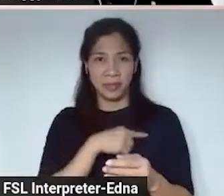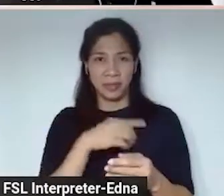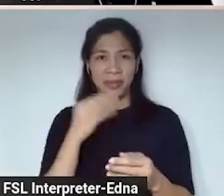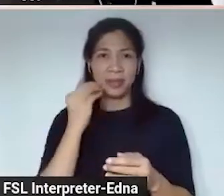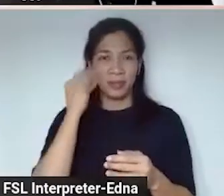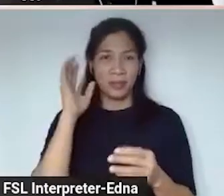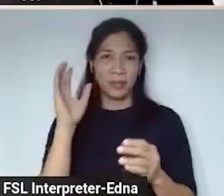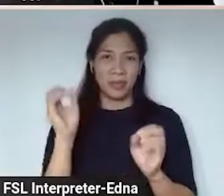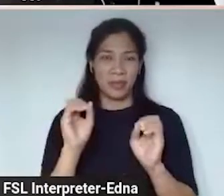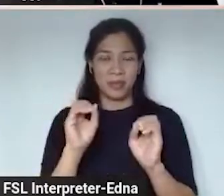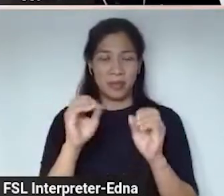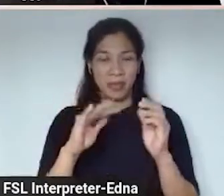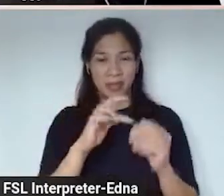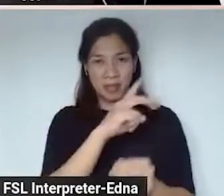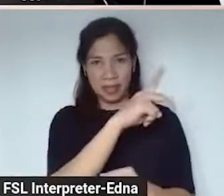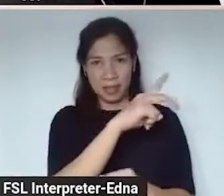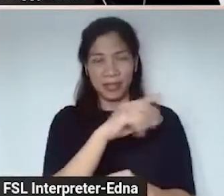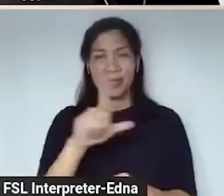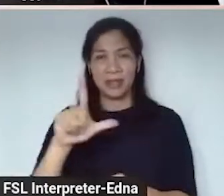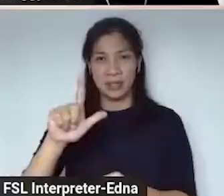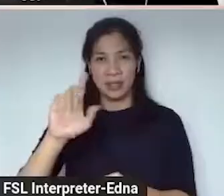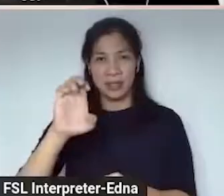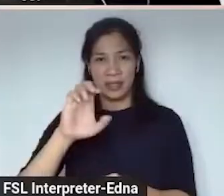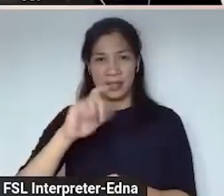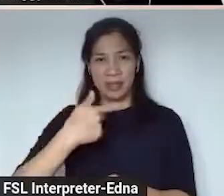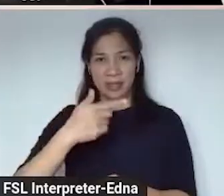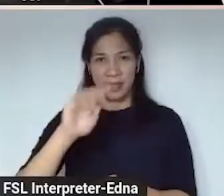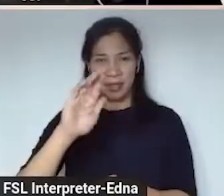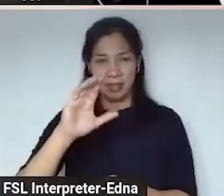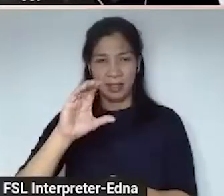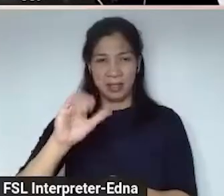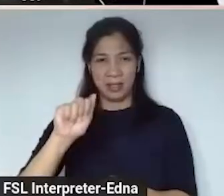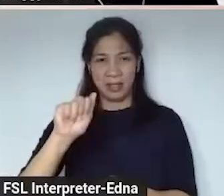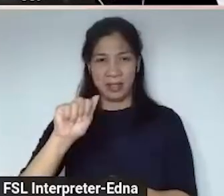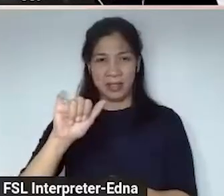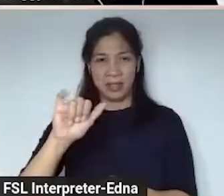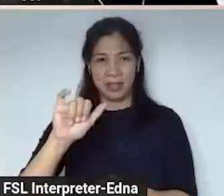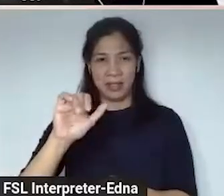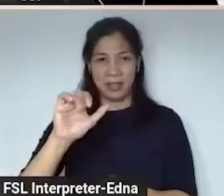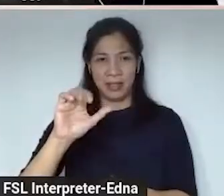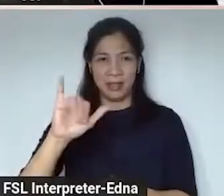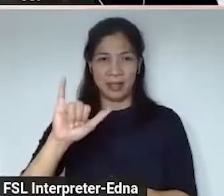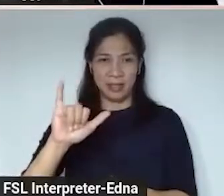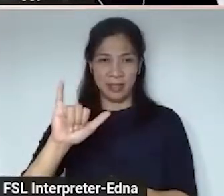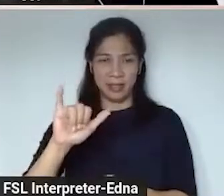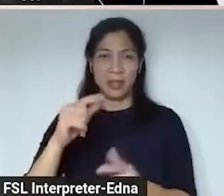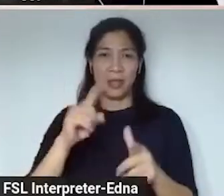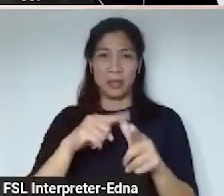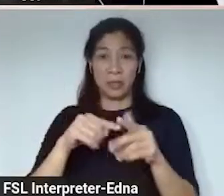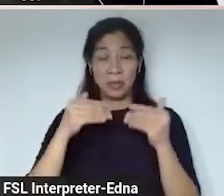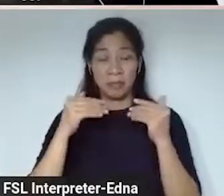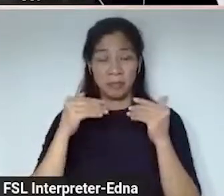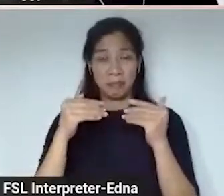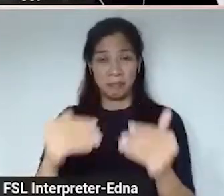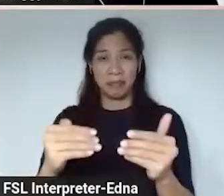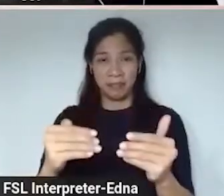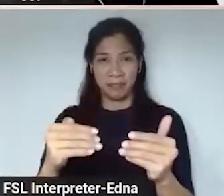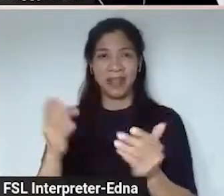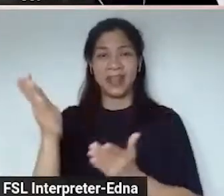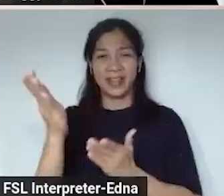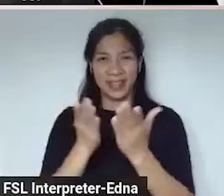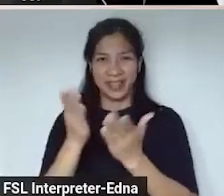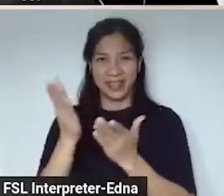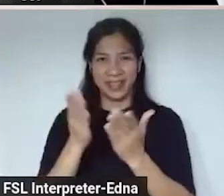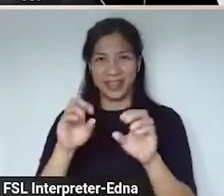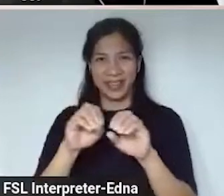legacy. Kaya ako ay patuloy pa rin na nasiserve sa organization. And at the same